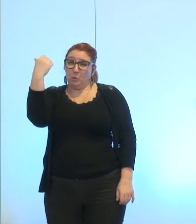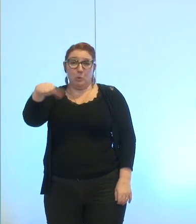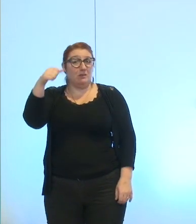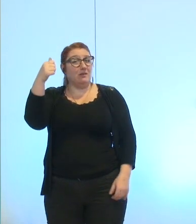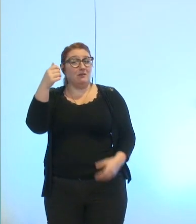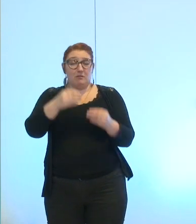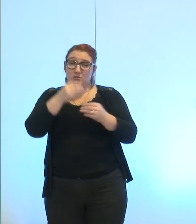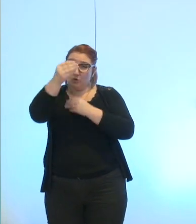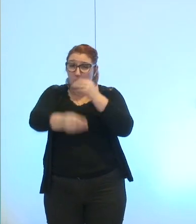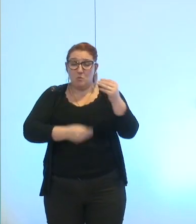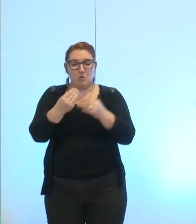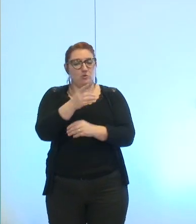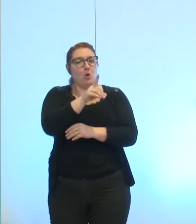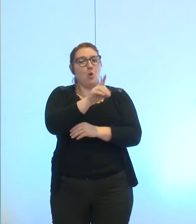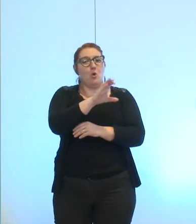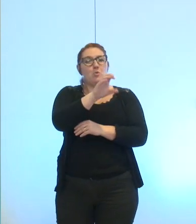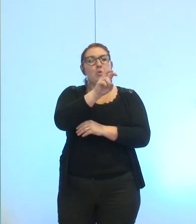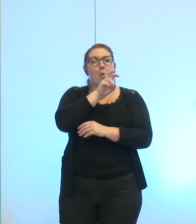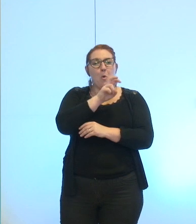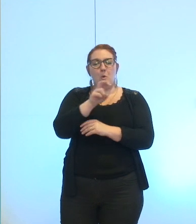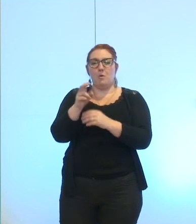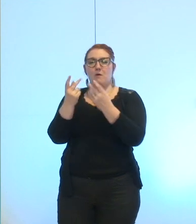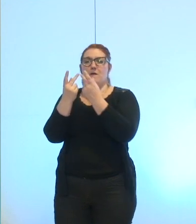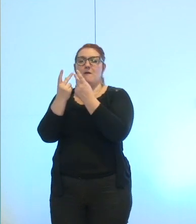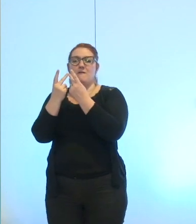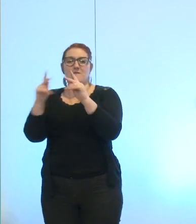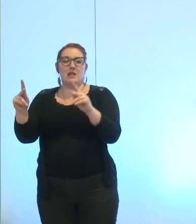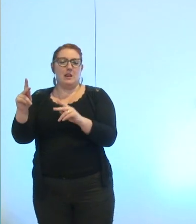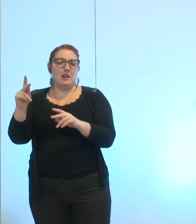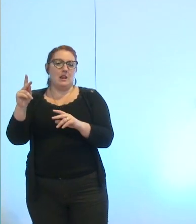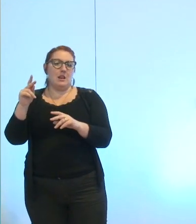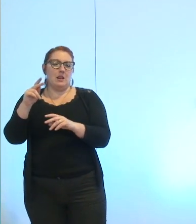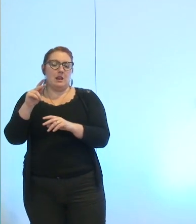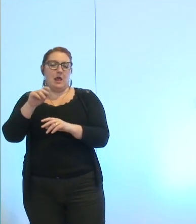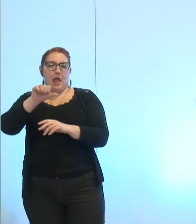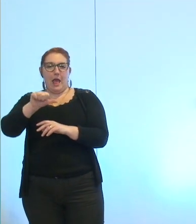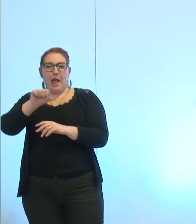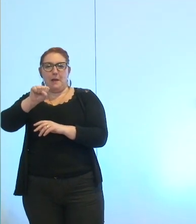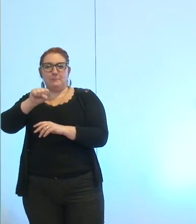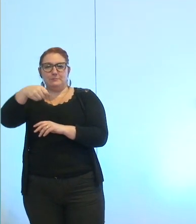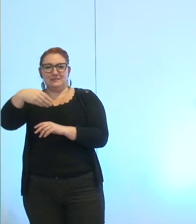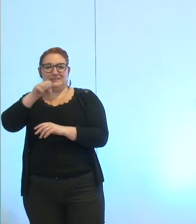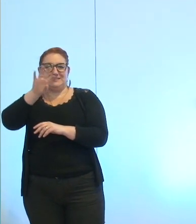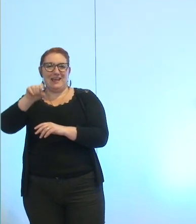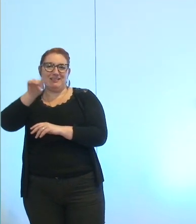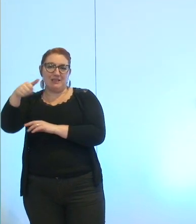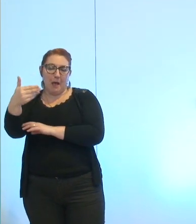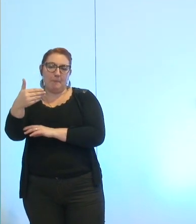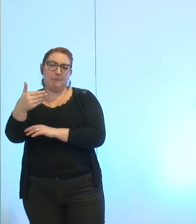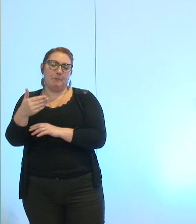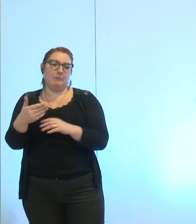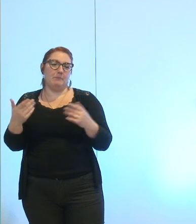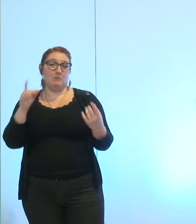d'Amsterdam très avantgardist sur les concepts écologiques afin d'intégrer des small cell 4G dans les supports